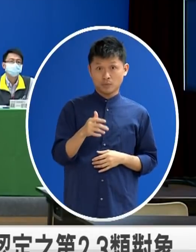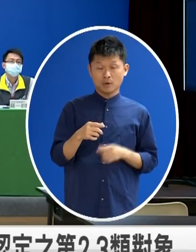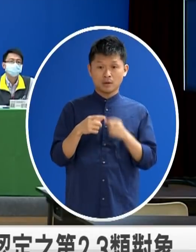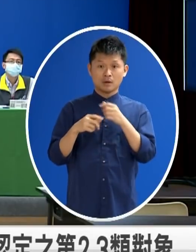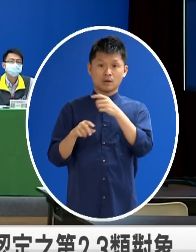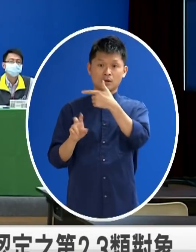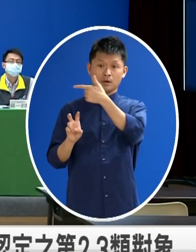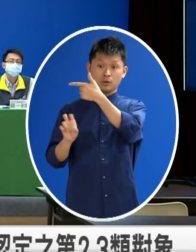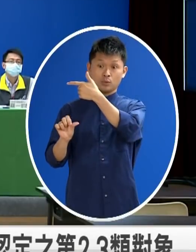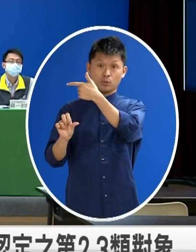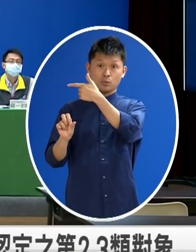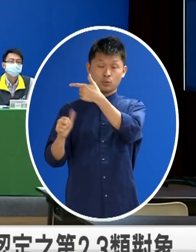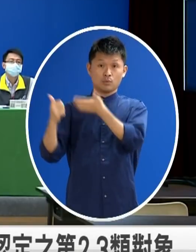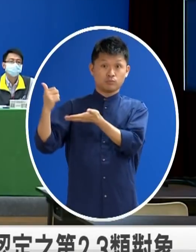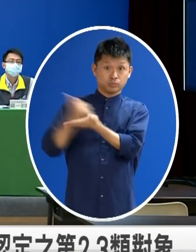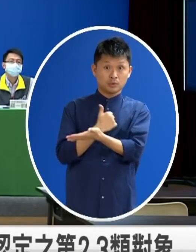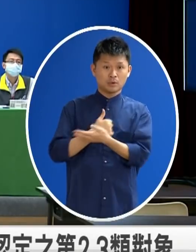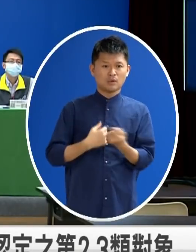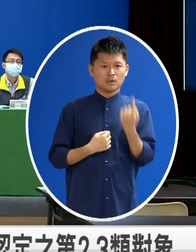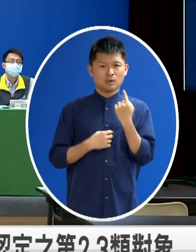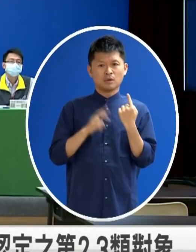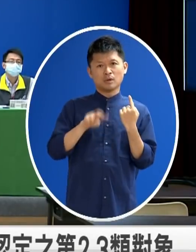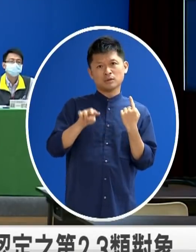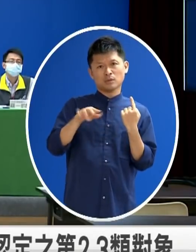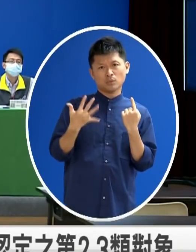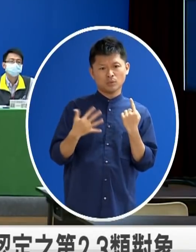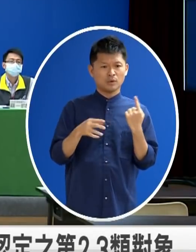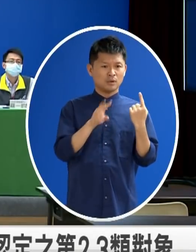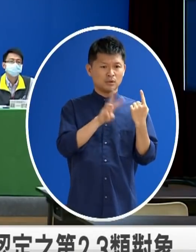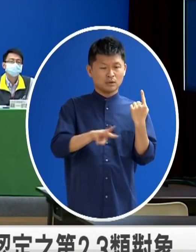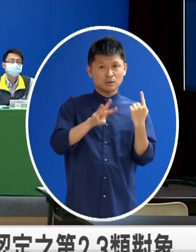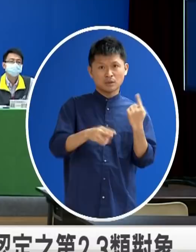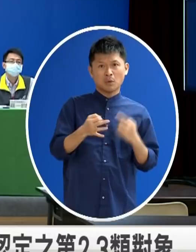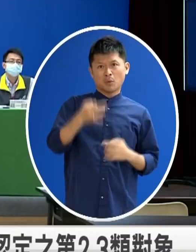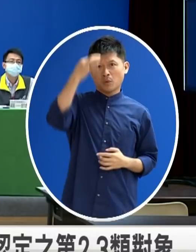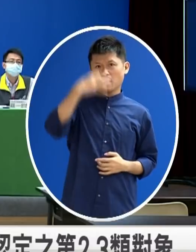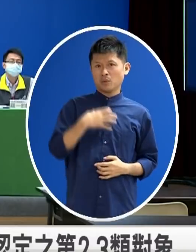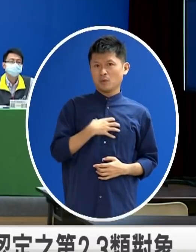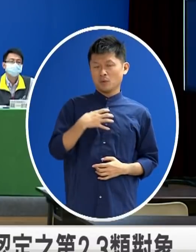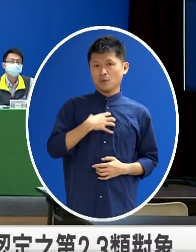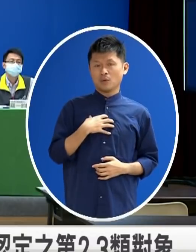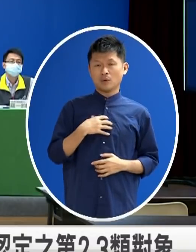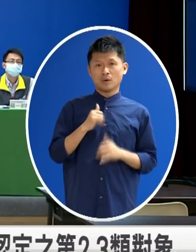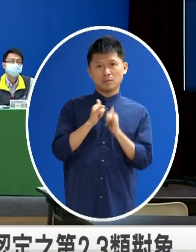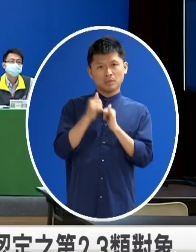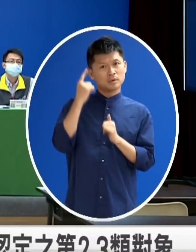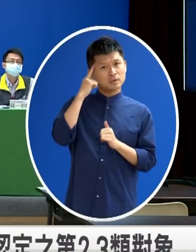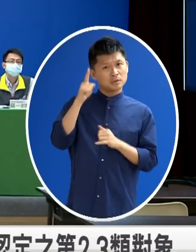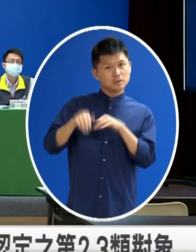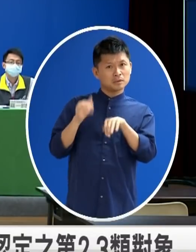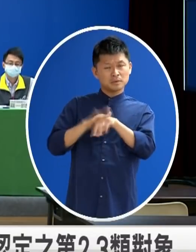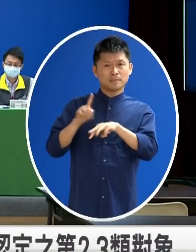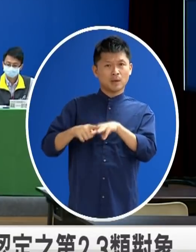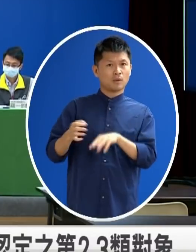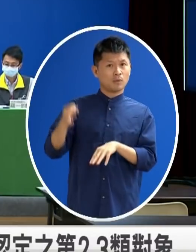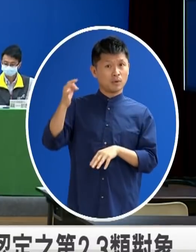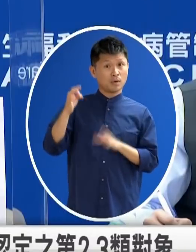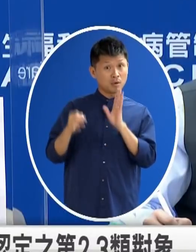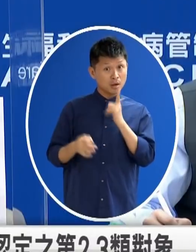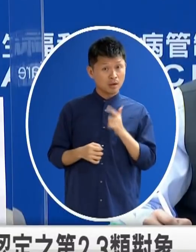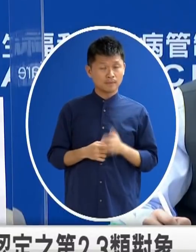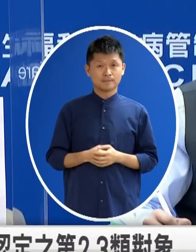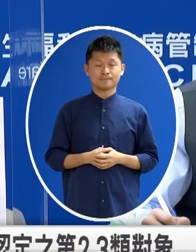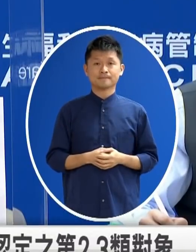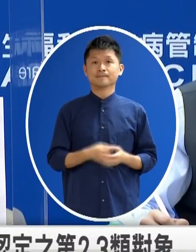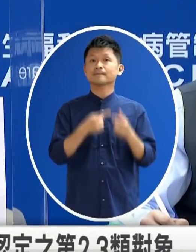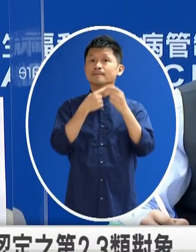台，但是一个要2500块钱，甚至有3000元的，有民众反映是成本太高了。谢谢。 好，两个，